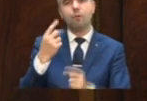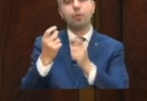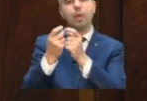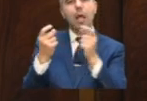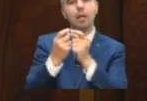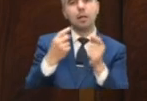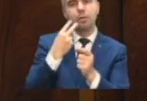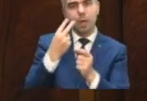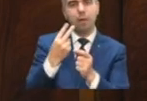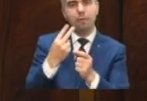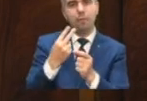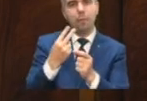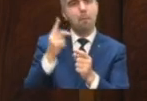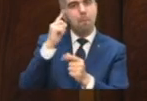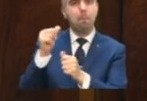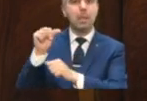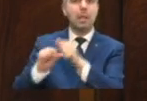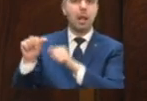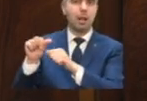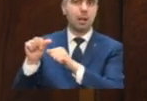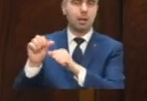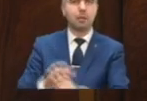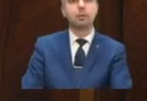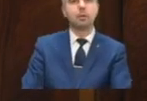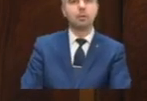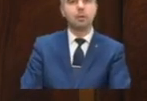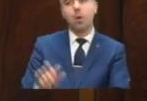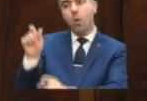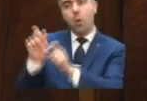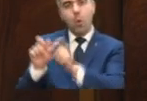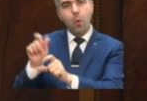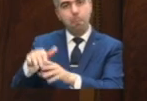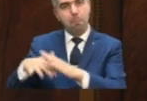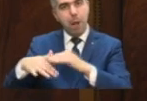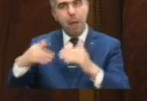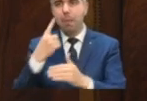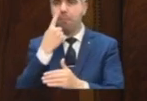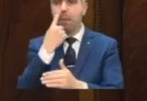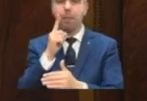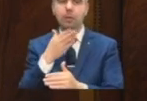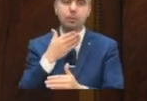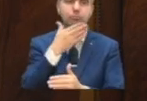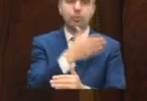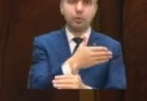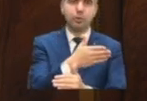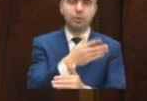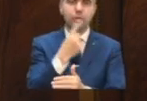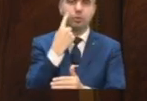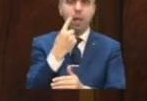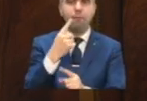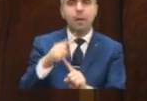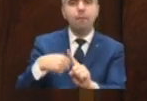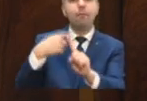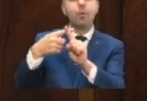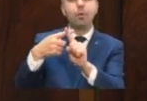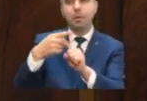تغيرت الرؤية ديالهم، لكن البعض ما قبلوش يمشيوا يشوفوا واش كاين، وبقي الآن كيهضروا على القيمة المضافة ديال